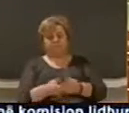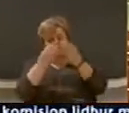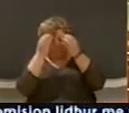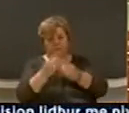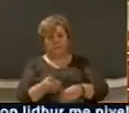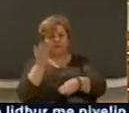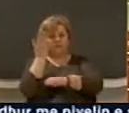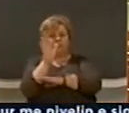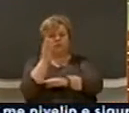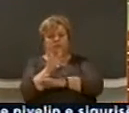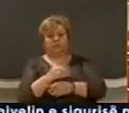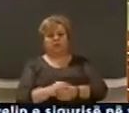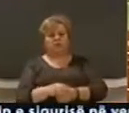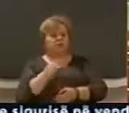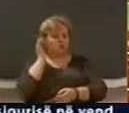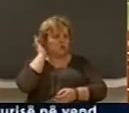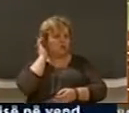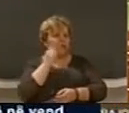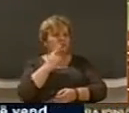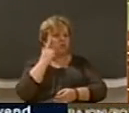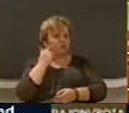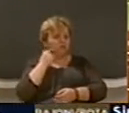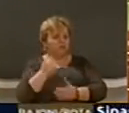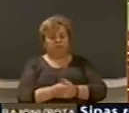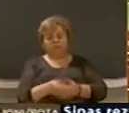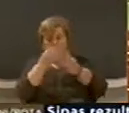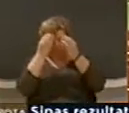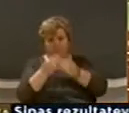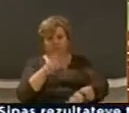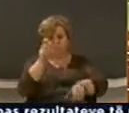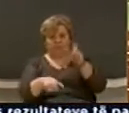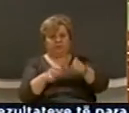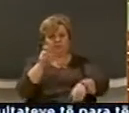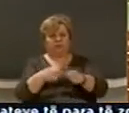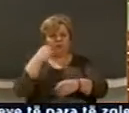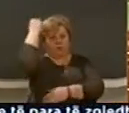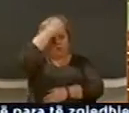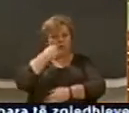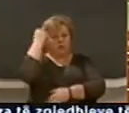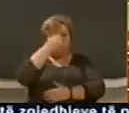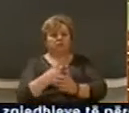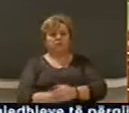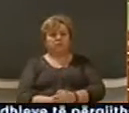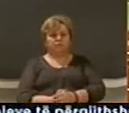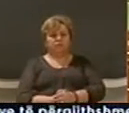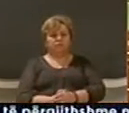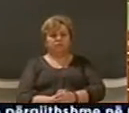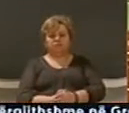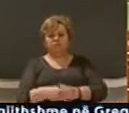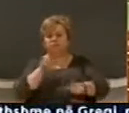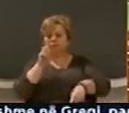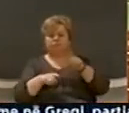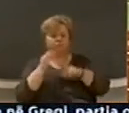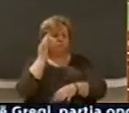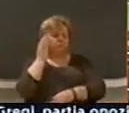deputet Zonja Vëzotri, të nderuar qytetarë të Republikës Kosovës, disa ditë më